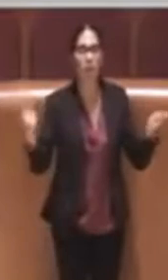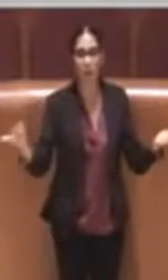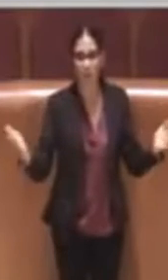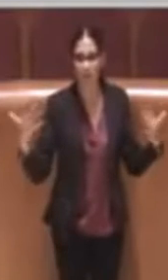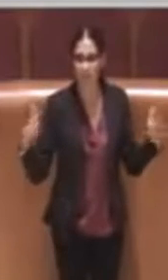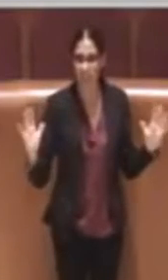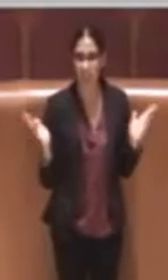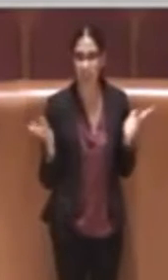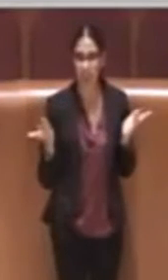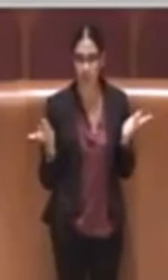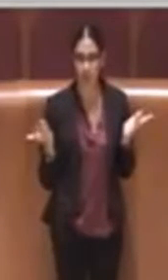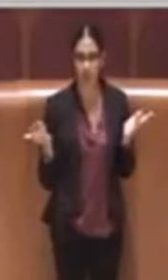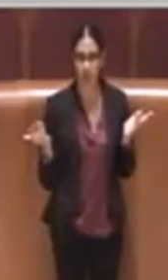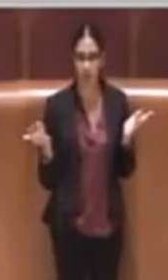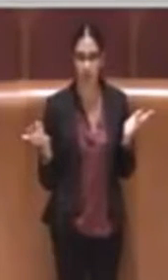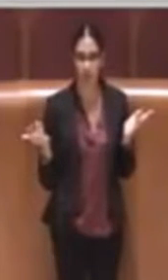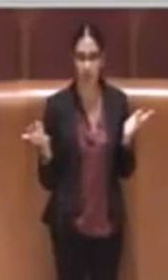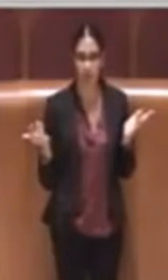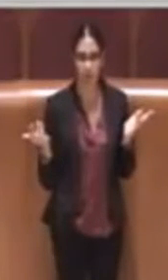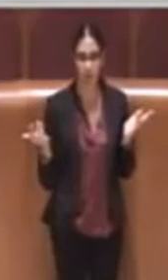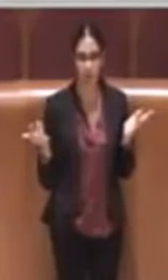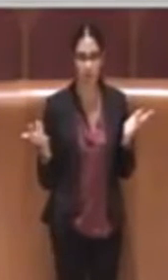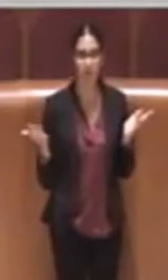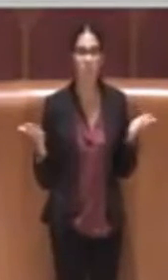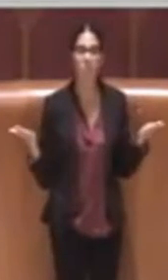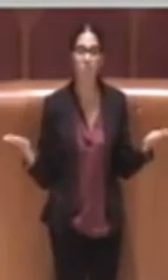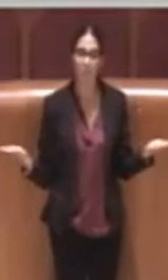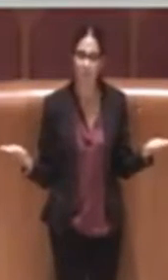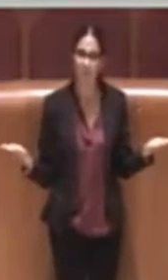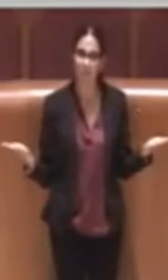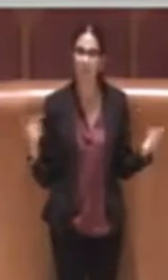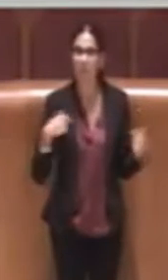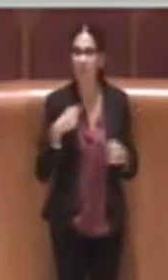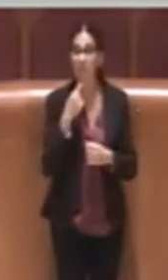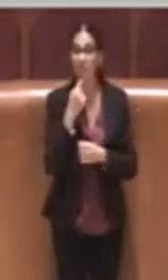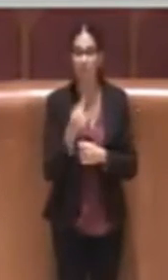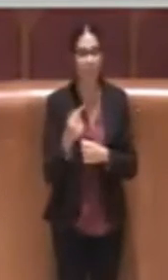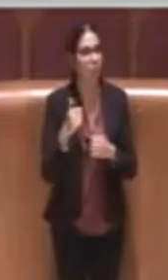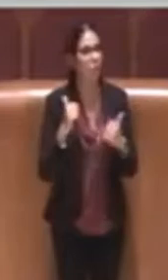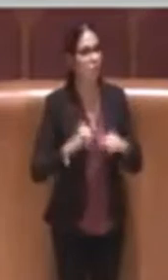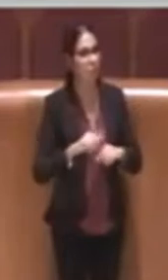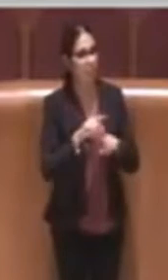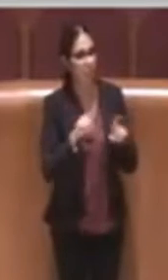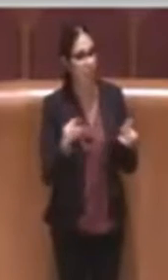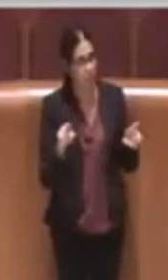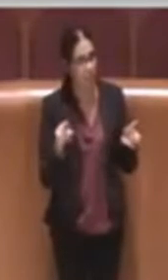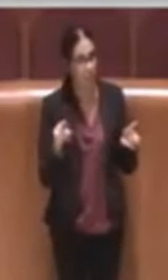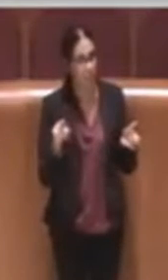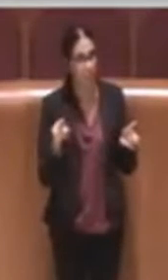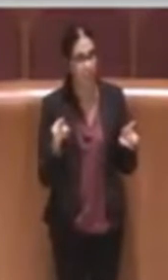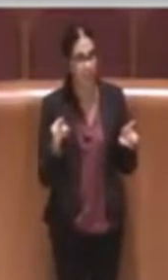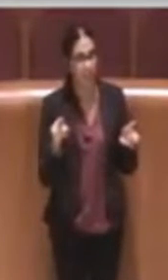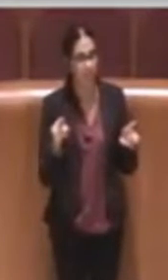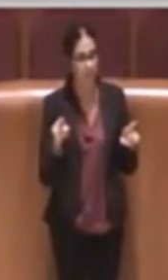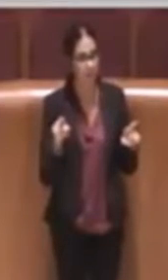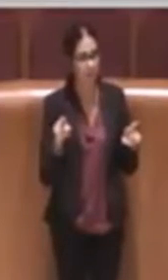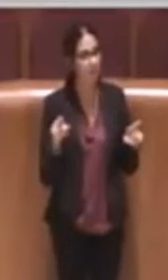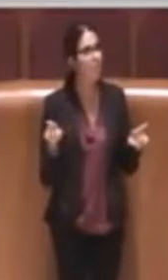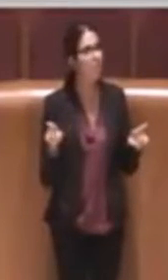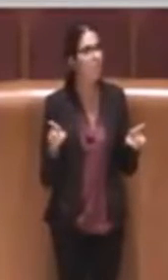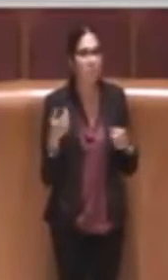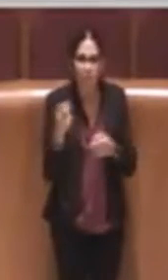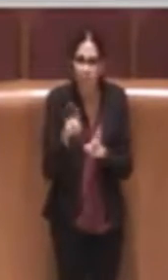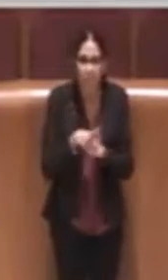tante parole e di concretizzare poco. Allora io dico ai cittadini che, come ha detto anche il